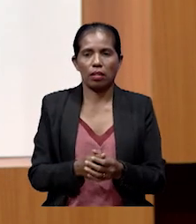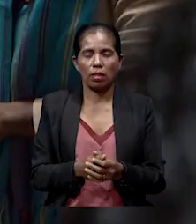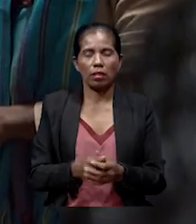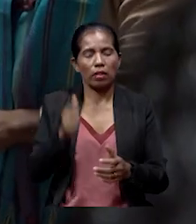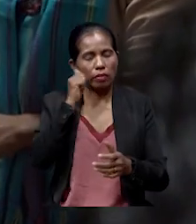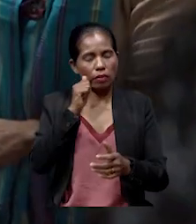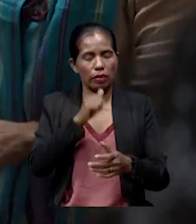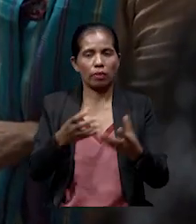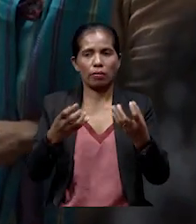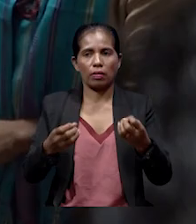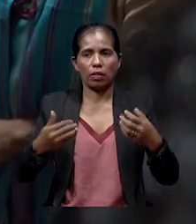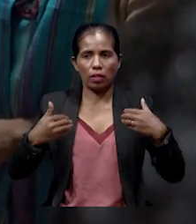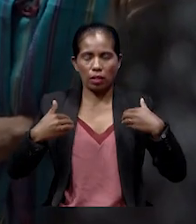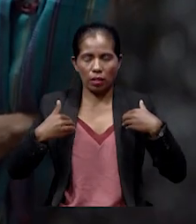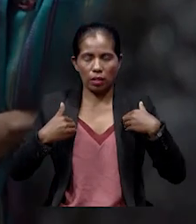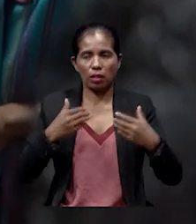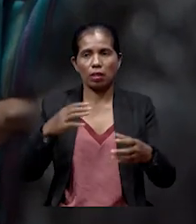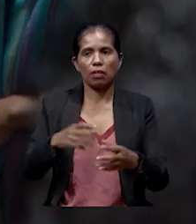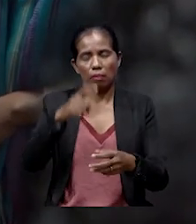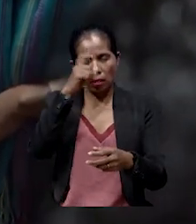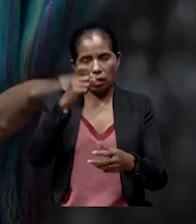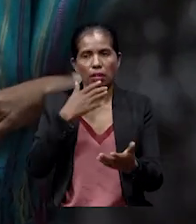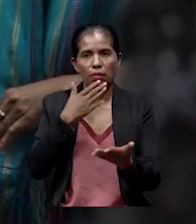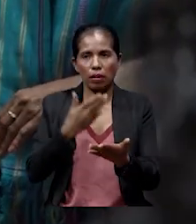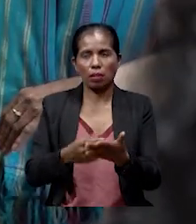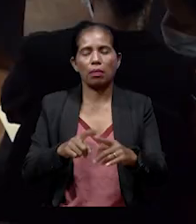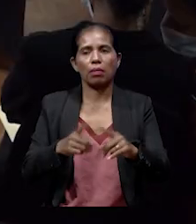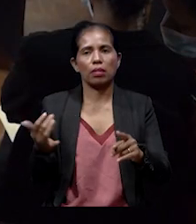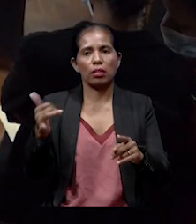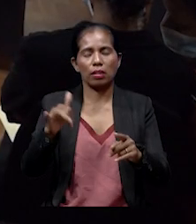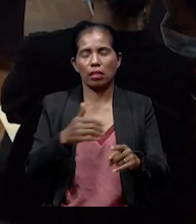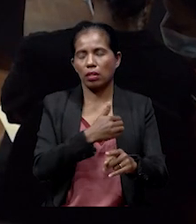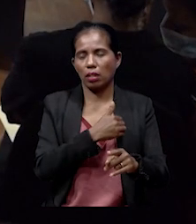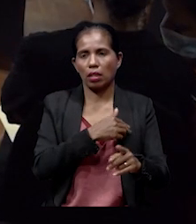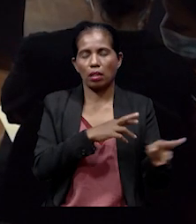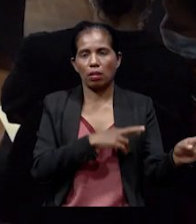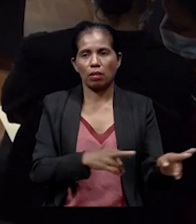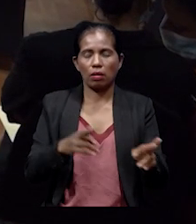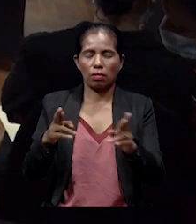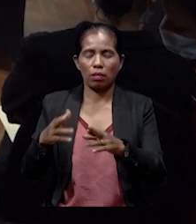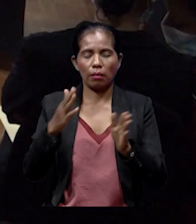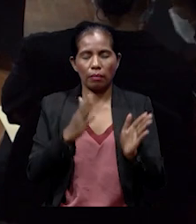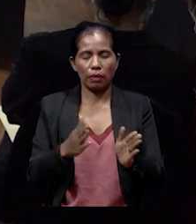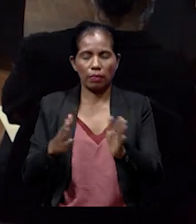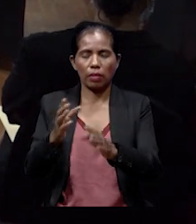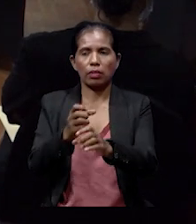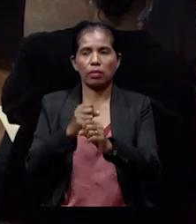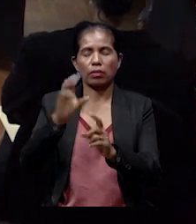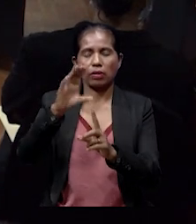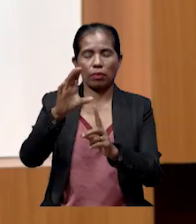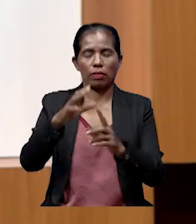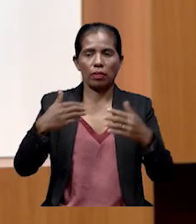feto barak mak ia qualidade, mai be sira rasik mak sidau pronto no preparado simuknar nebe